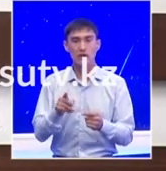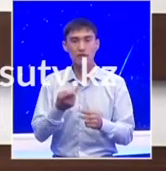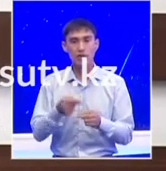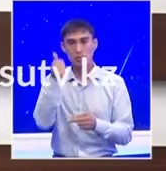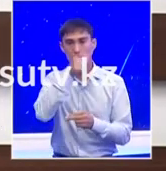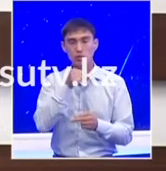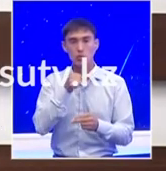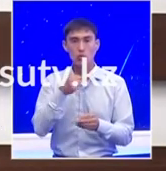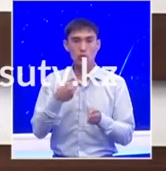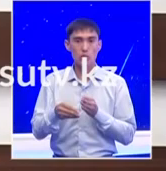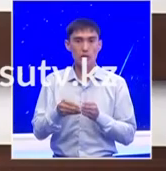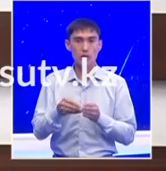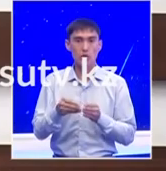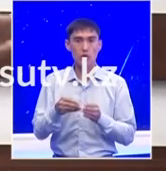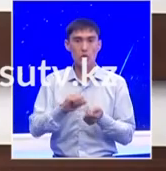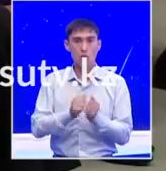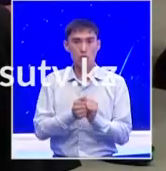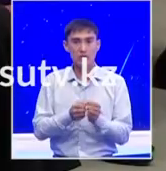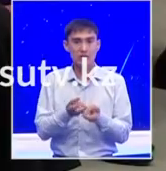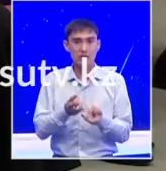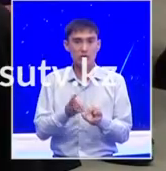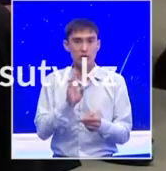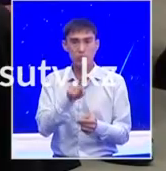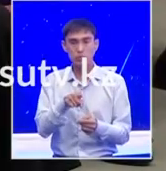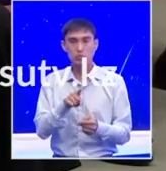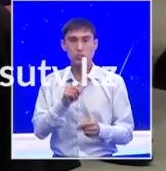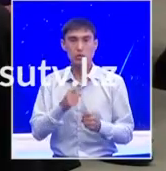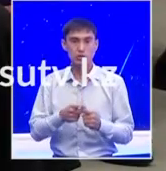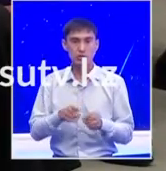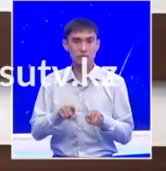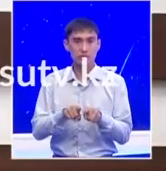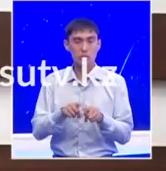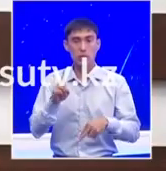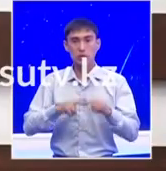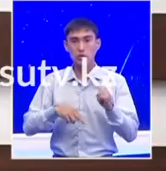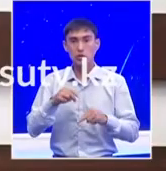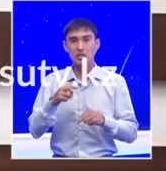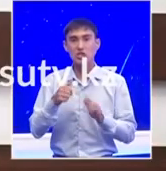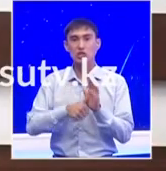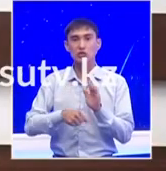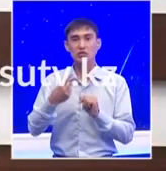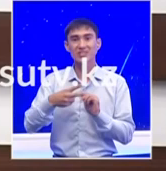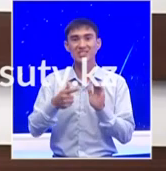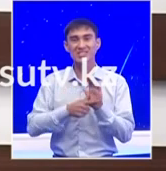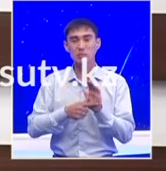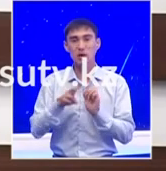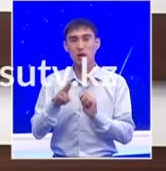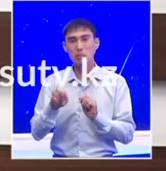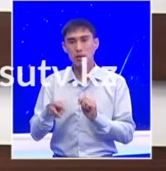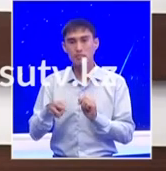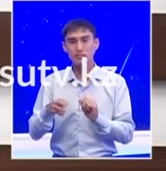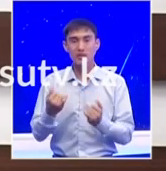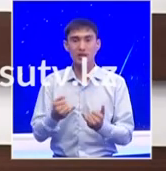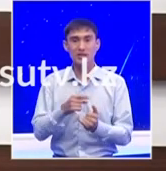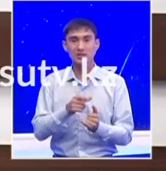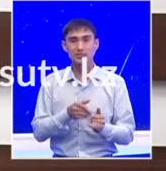году уголь купил, пока уголь свой весь не сожгет, не будет подключаться. Построено 627 километров внутрипоселковых сетей